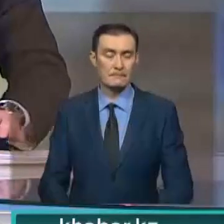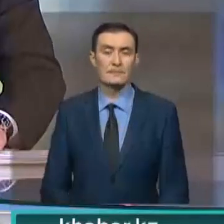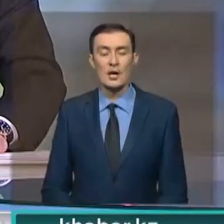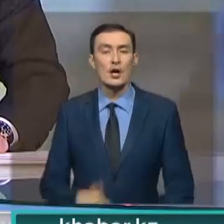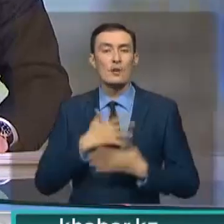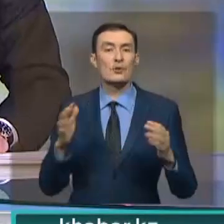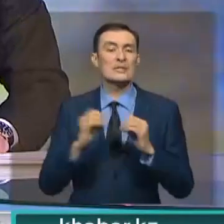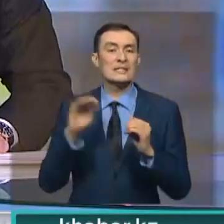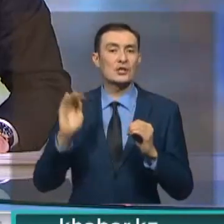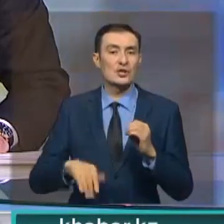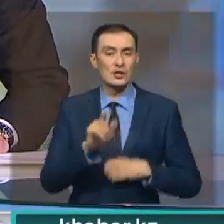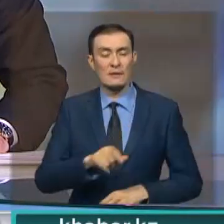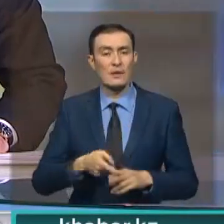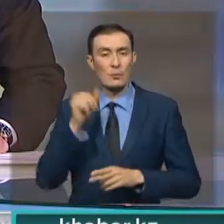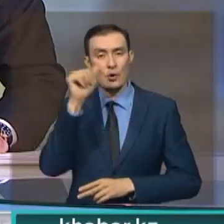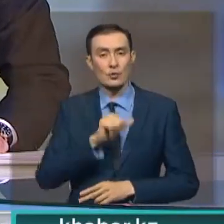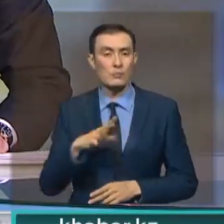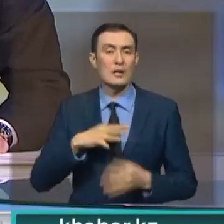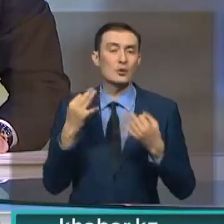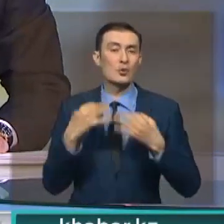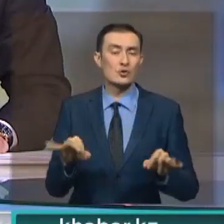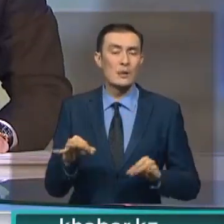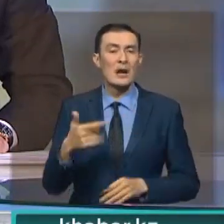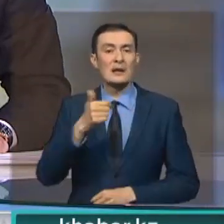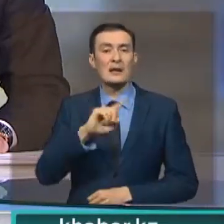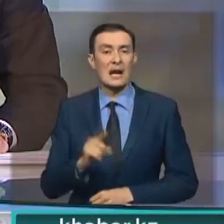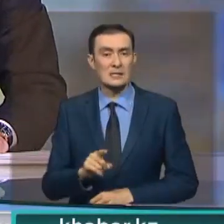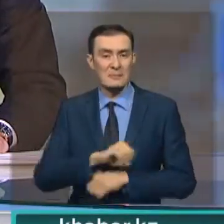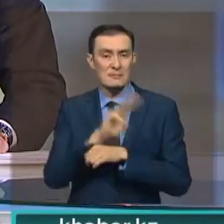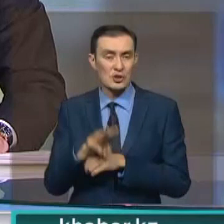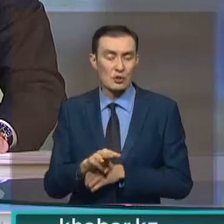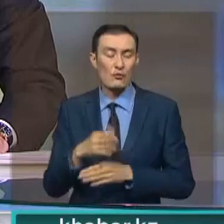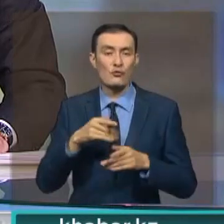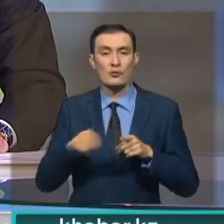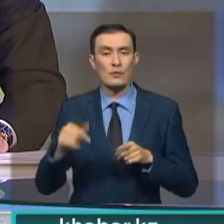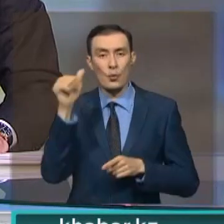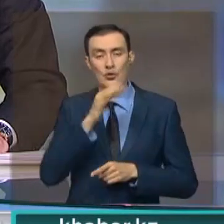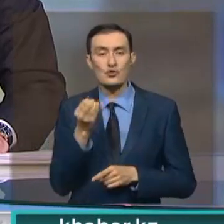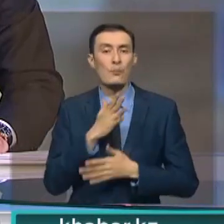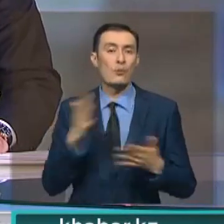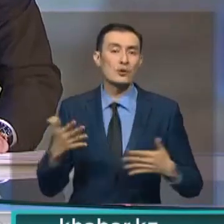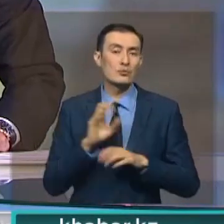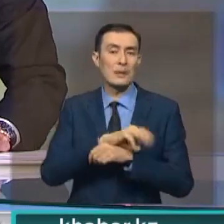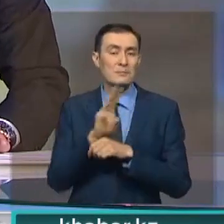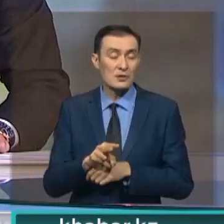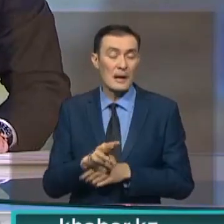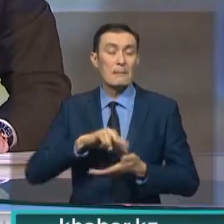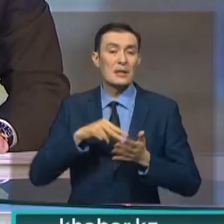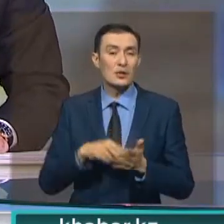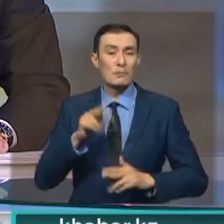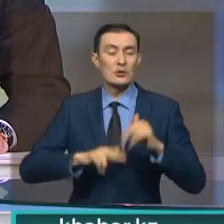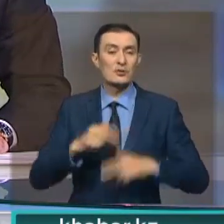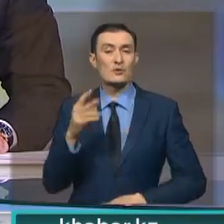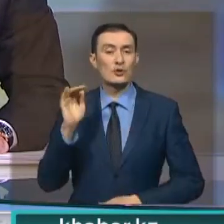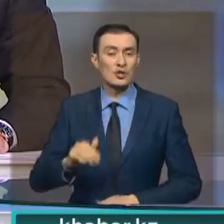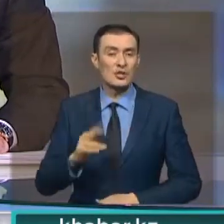больше десяти тысяч казахстанцев в этом году получили доступ голубому топливу до конца года абонентов будет еще больше стране планирует построить